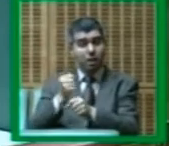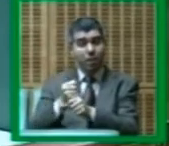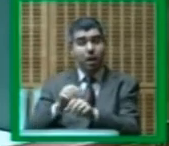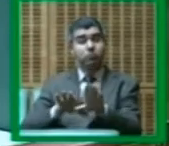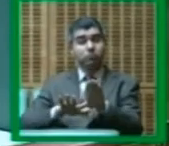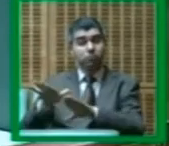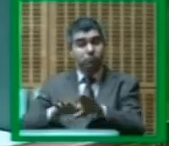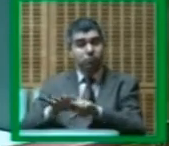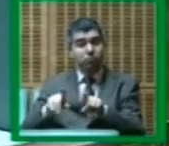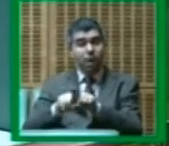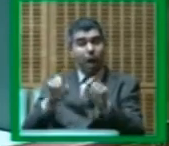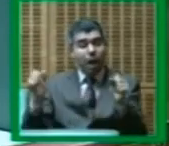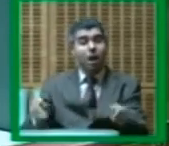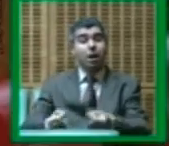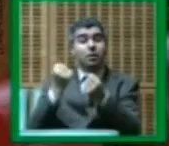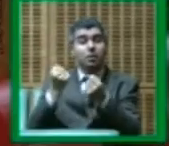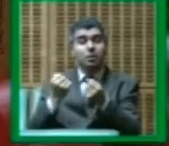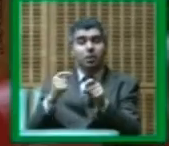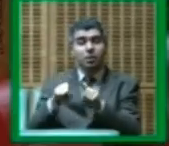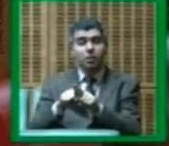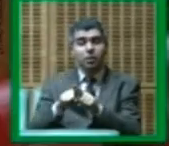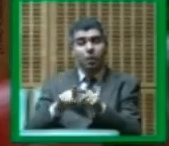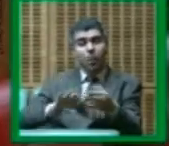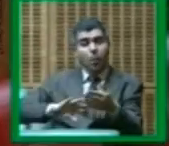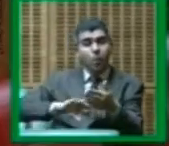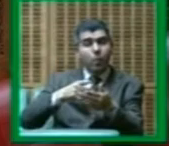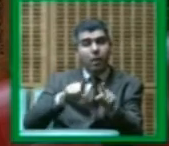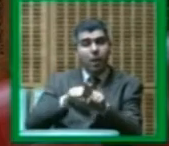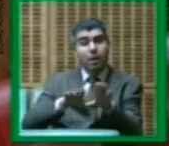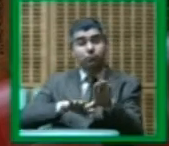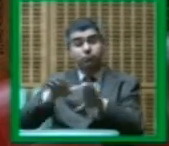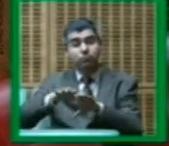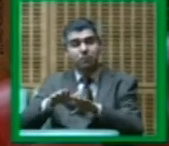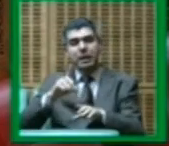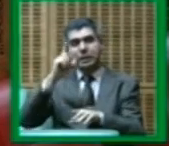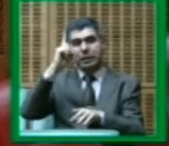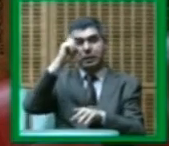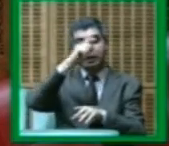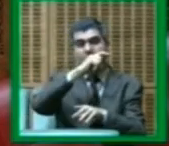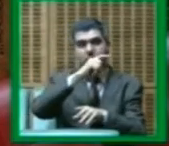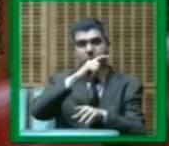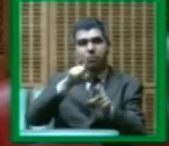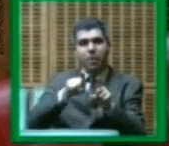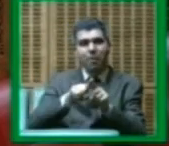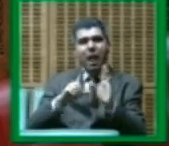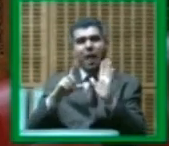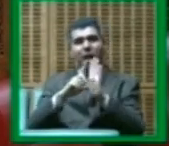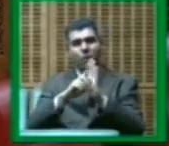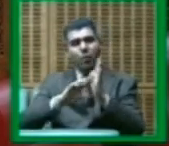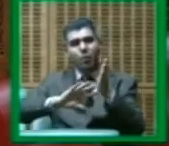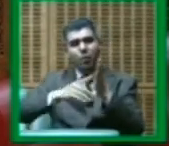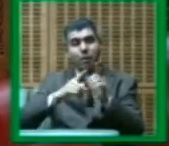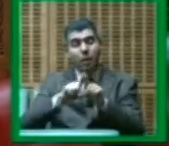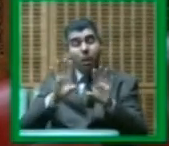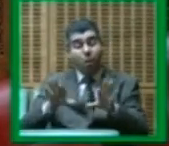الموضوع وانتهينا إلى أنه ينبغي معالجته من جوانب مختلفة، ماشي فقط المساطر بل نمشي